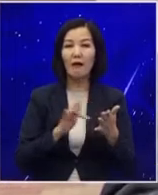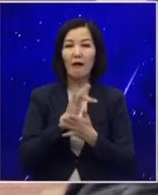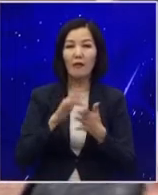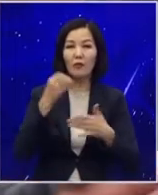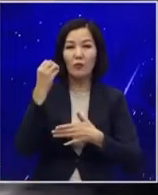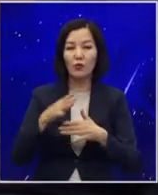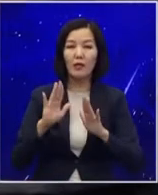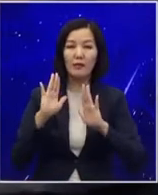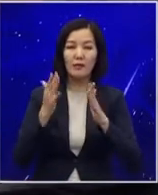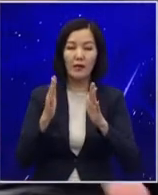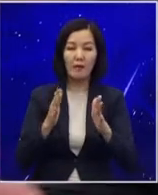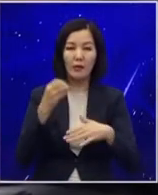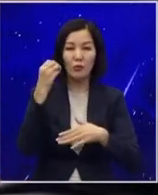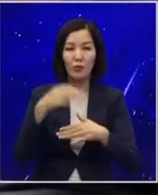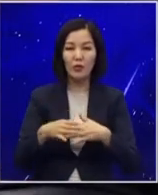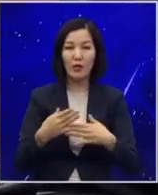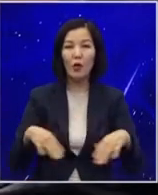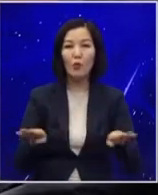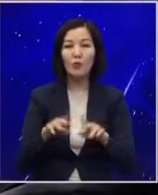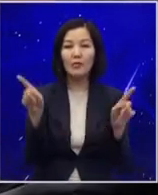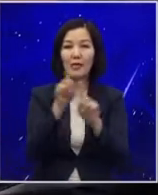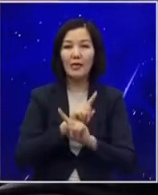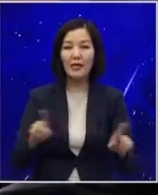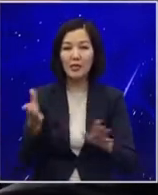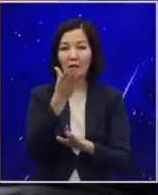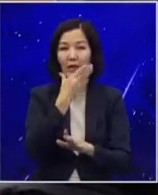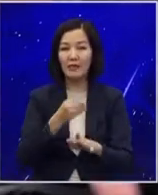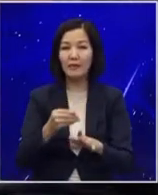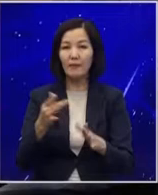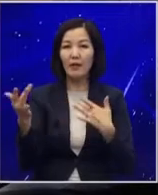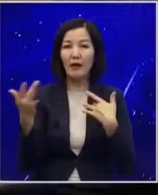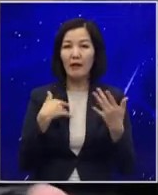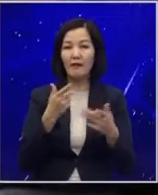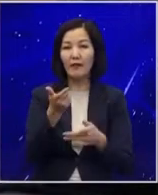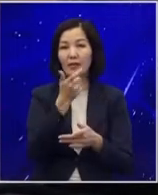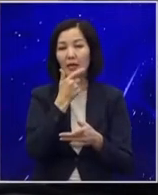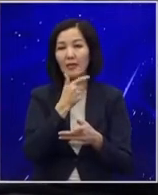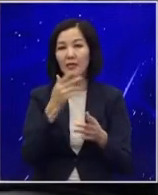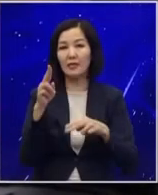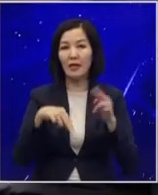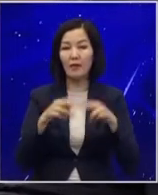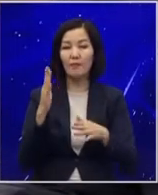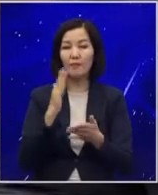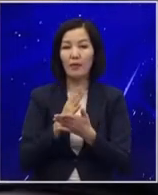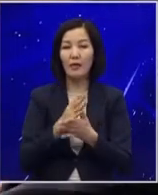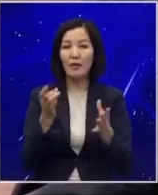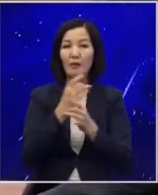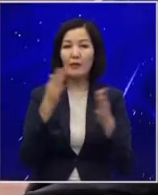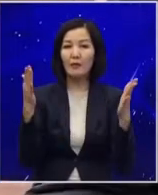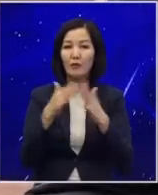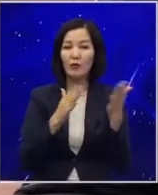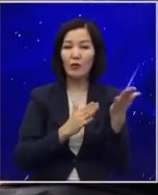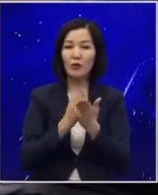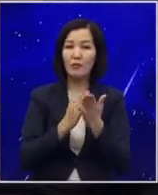орталық саябақ ортасынан осындай ерекше әсем амфитеатр салып берді. Қуаныштымыз. Енді мәдениет үйінің